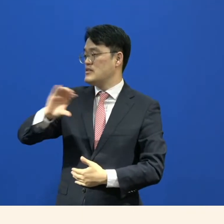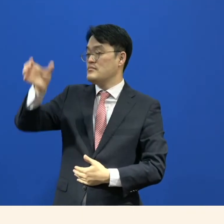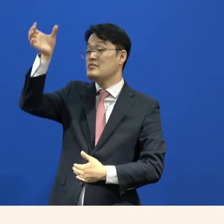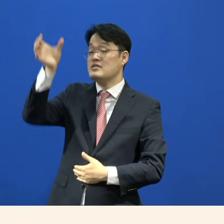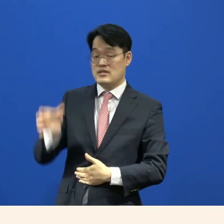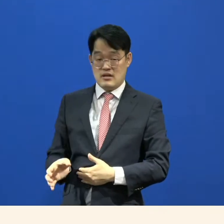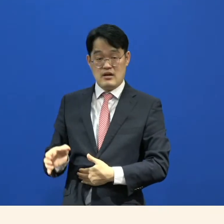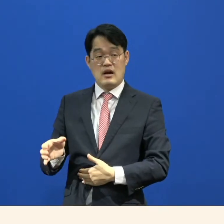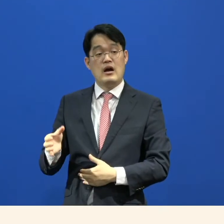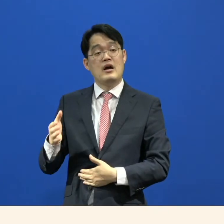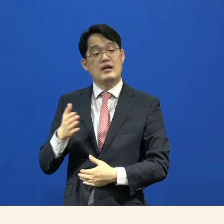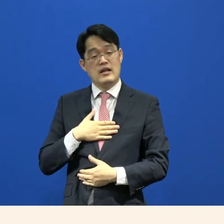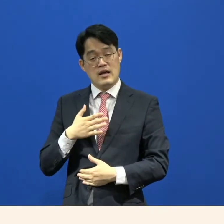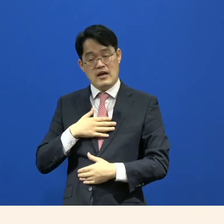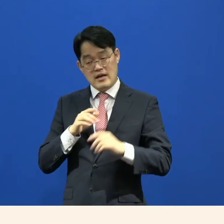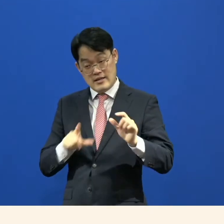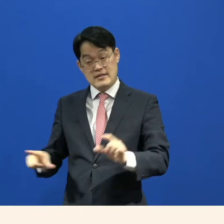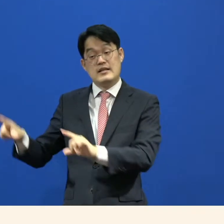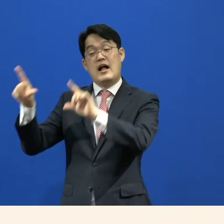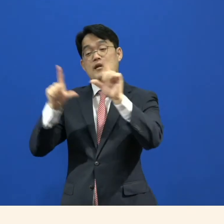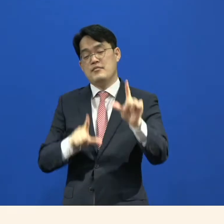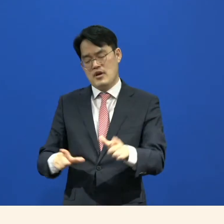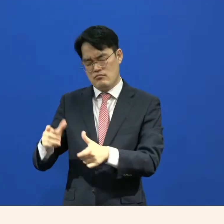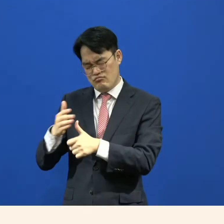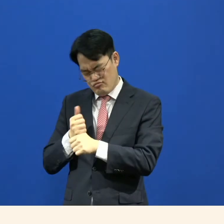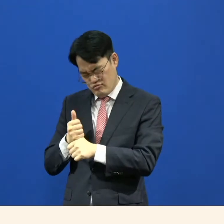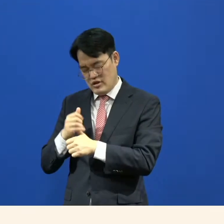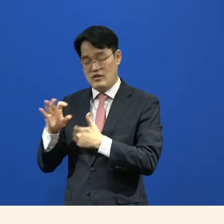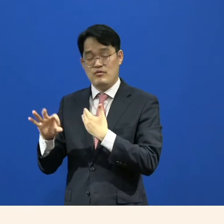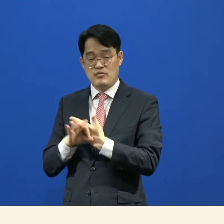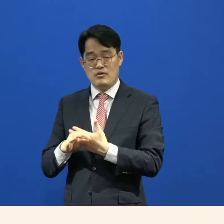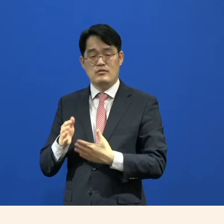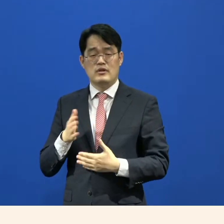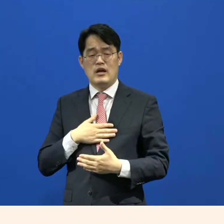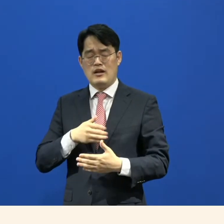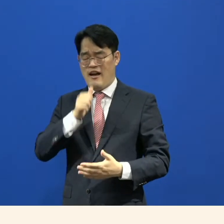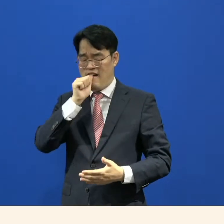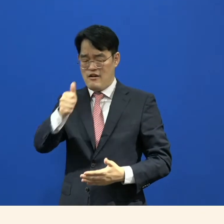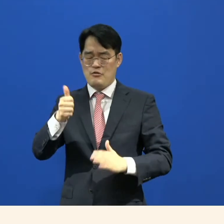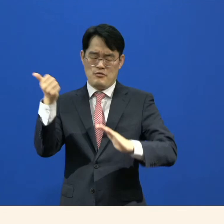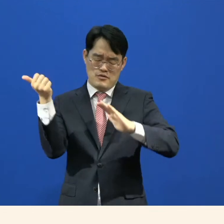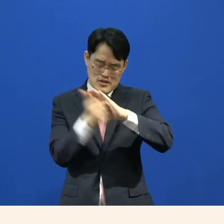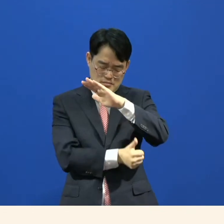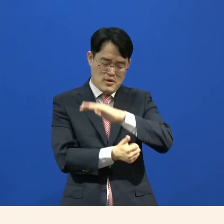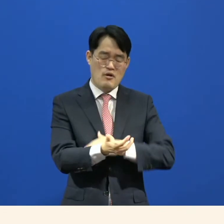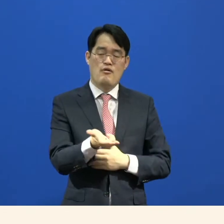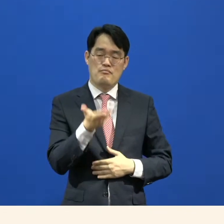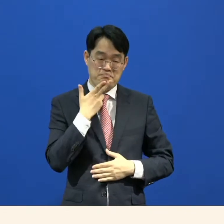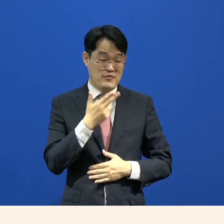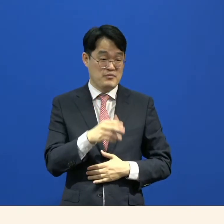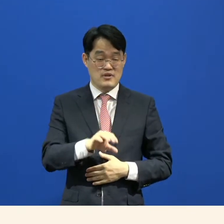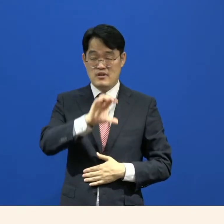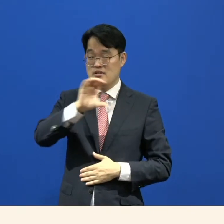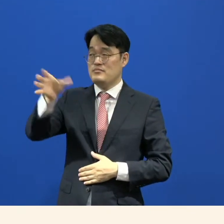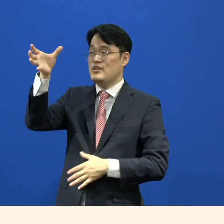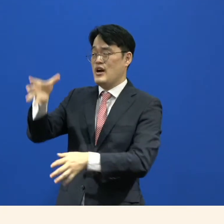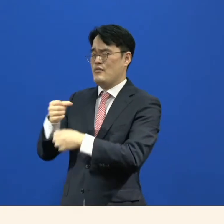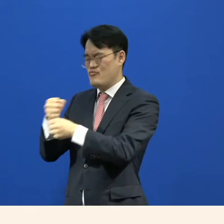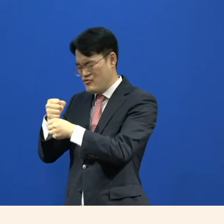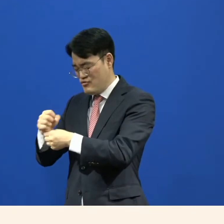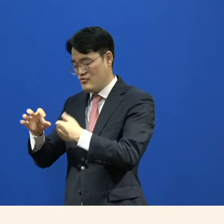인생에 놓여 있다면 결코 실패할 수가 없습니다. 십자가를 붙든 인생은 승리할 수밖에